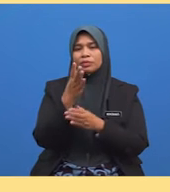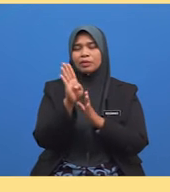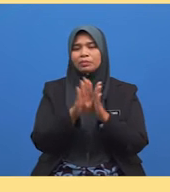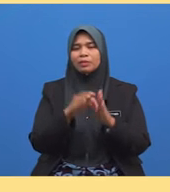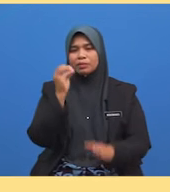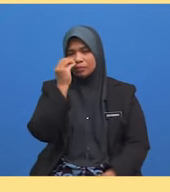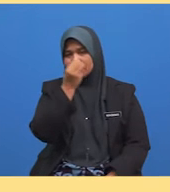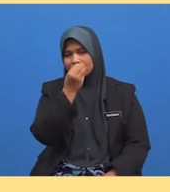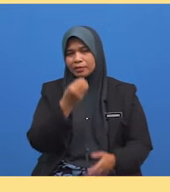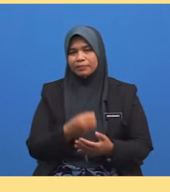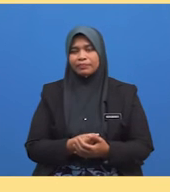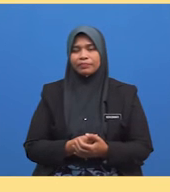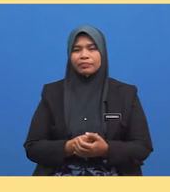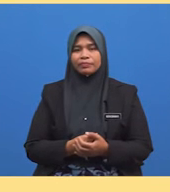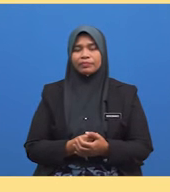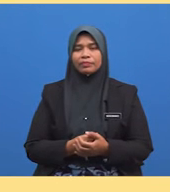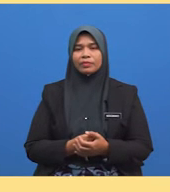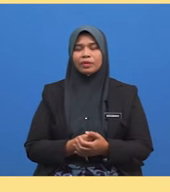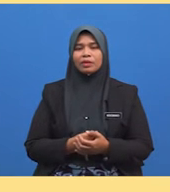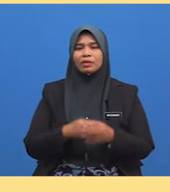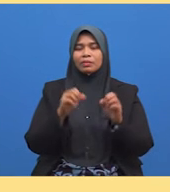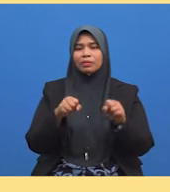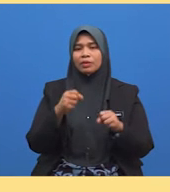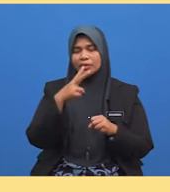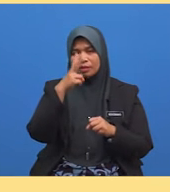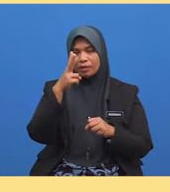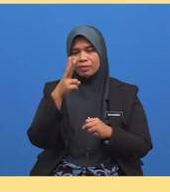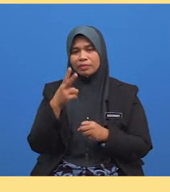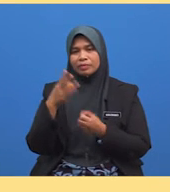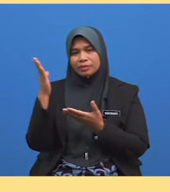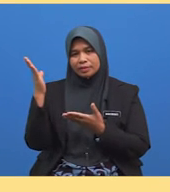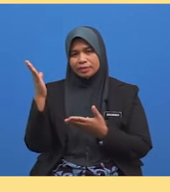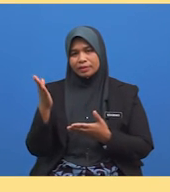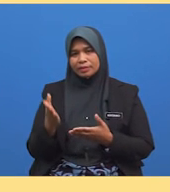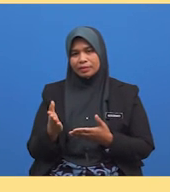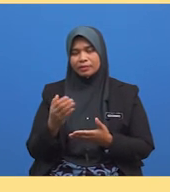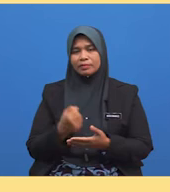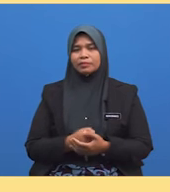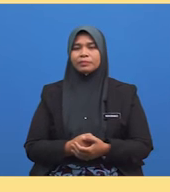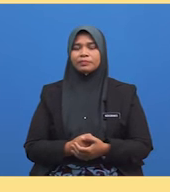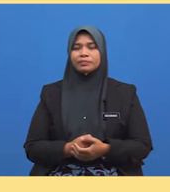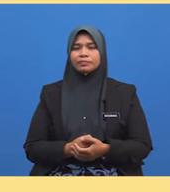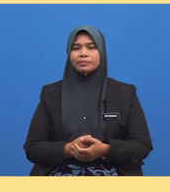Untuk jawapan soalan ini, sila rujuk kepada slide yang dipaparkan.